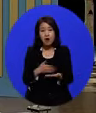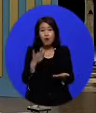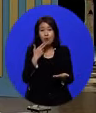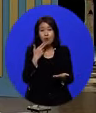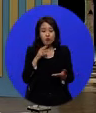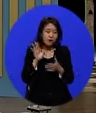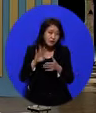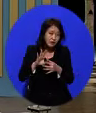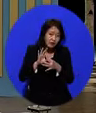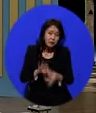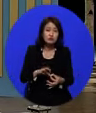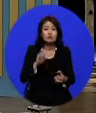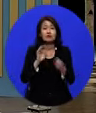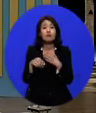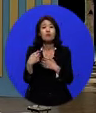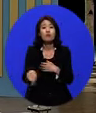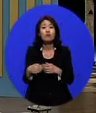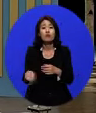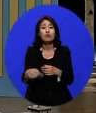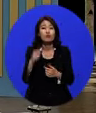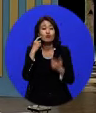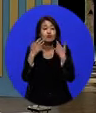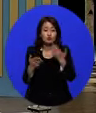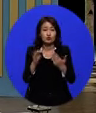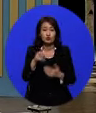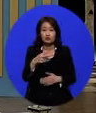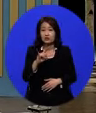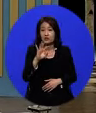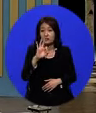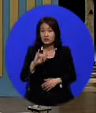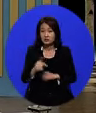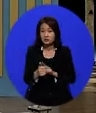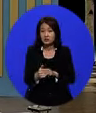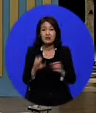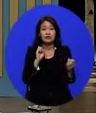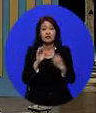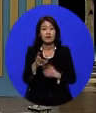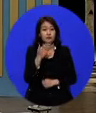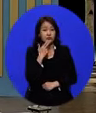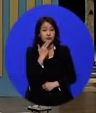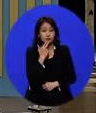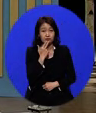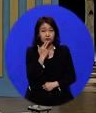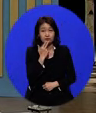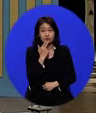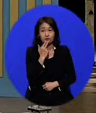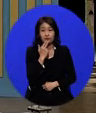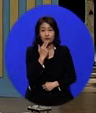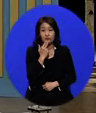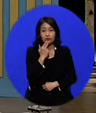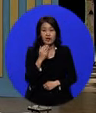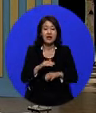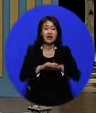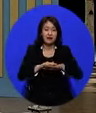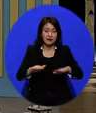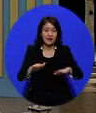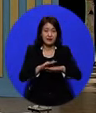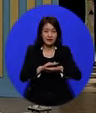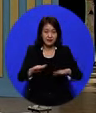답을 계속 물어요. 자, 유대인들은요, 하브르타에는 답이 없고요. 해답이